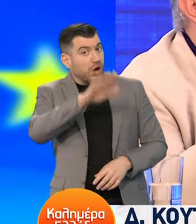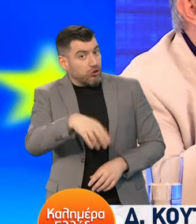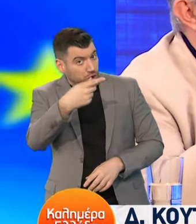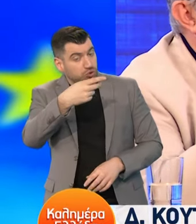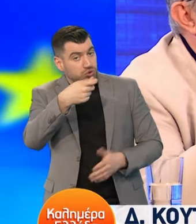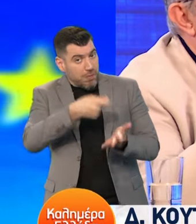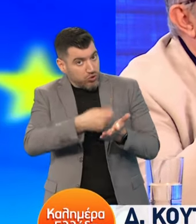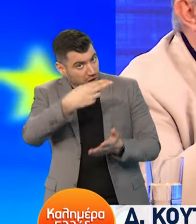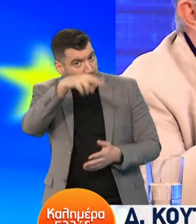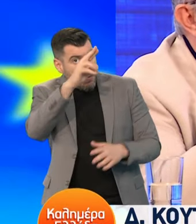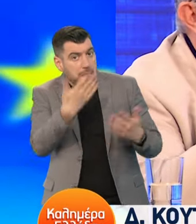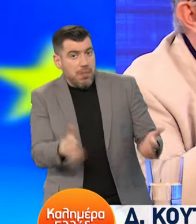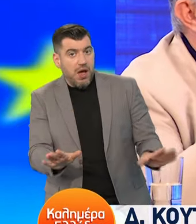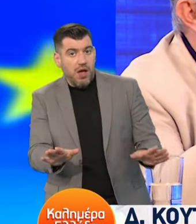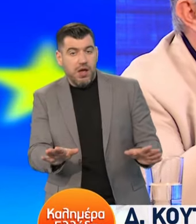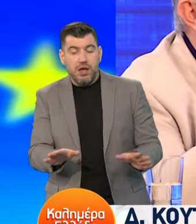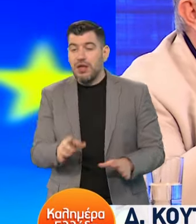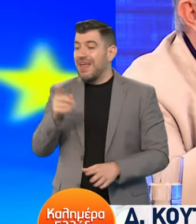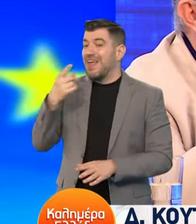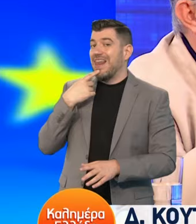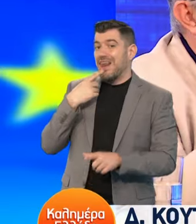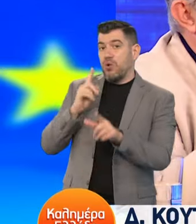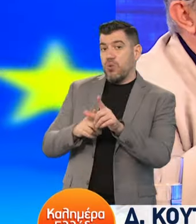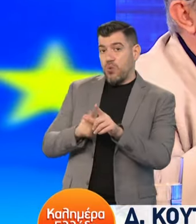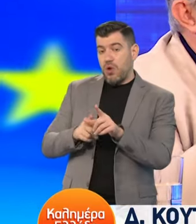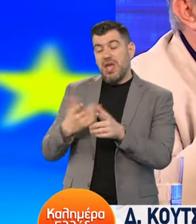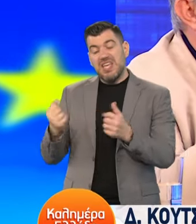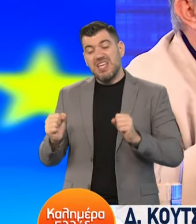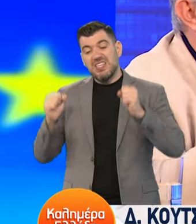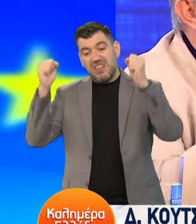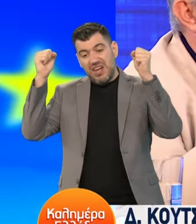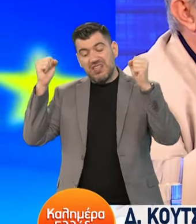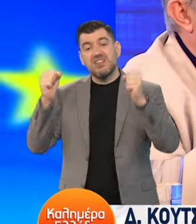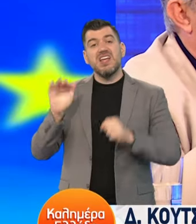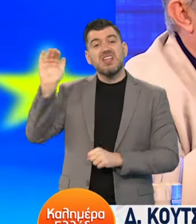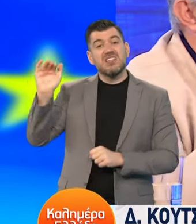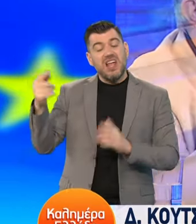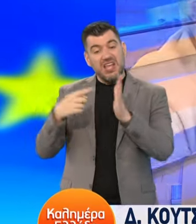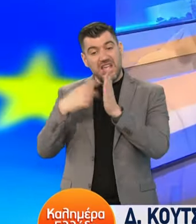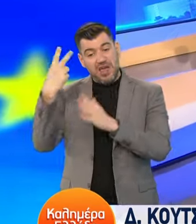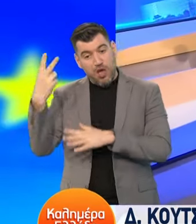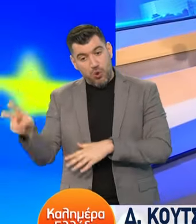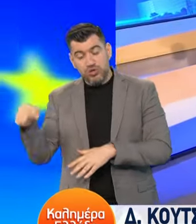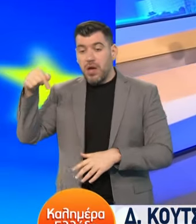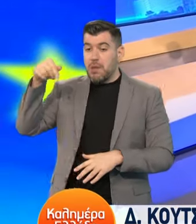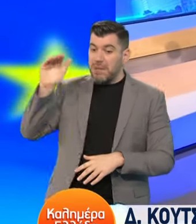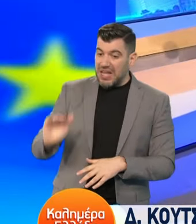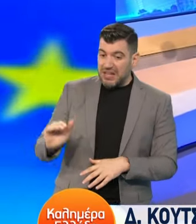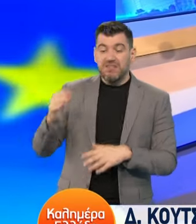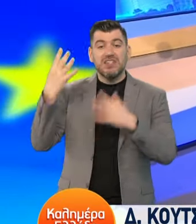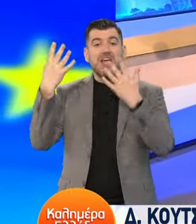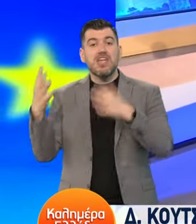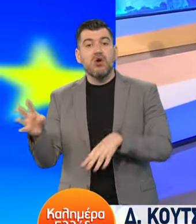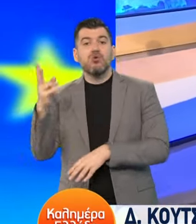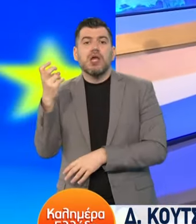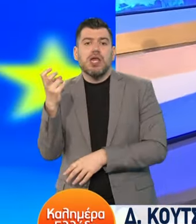Υπάρχει τώρα και μια ιστορία, λέει, μα το ΚΚΕ, το συνδικαλιστικό κίνημα, πριν ζητούσε 1200, μετά το κατέβασε στο 920. Μα αυτό έχει